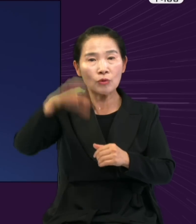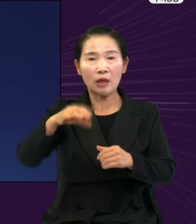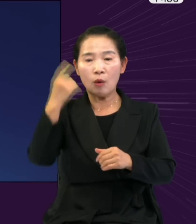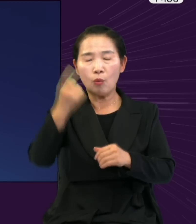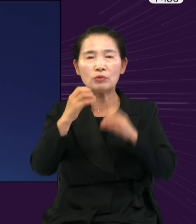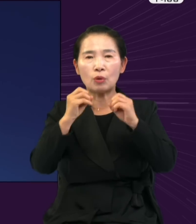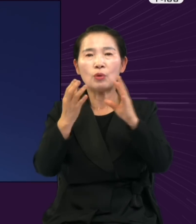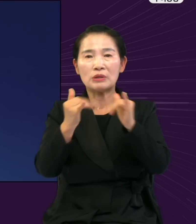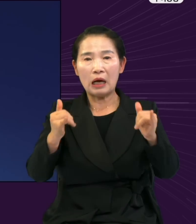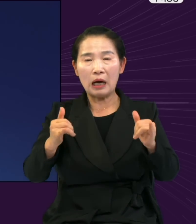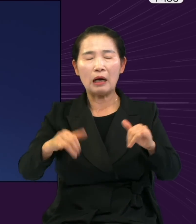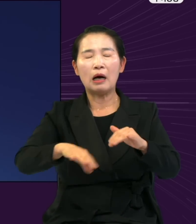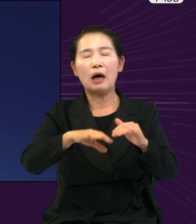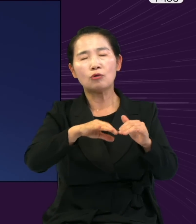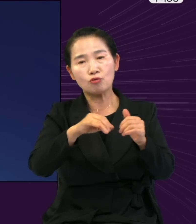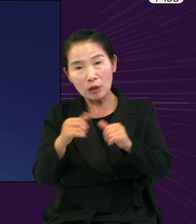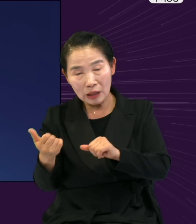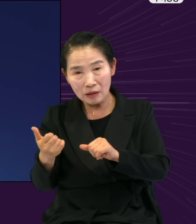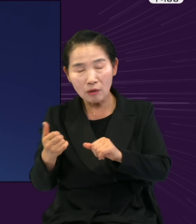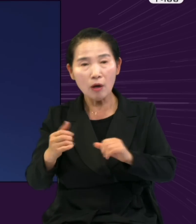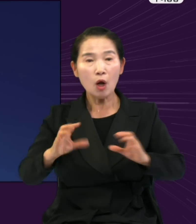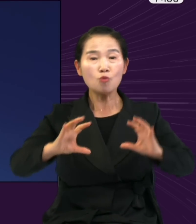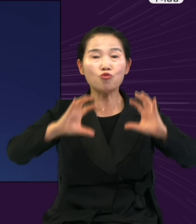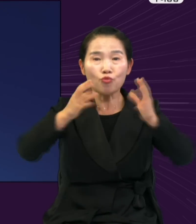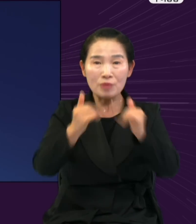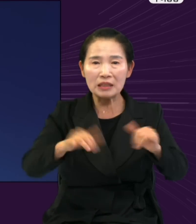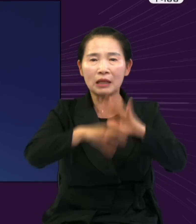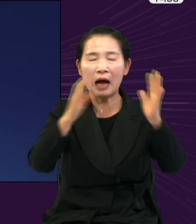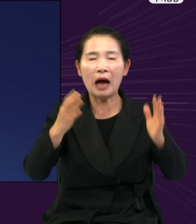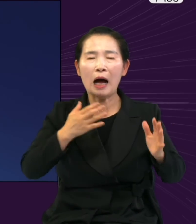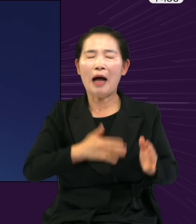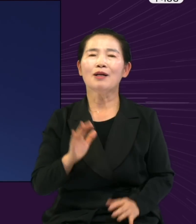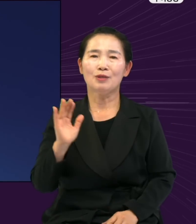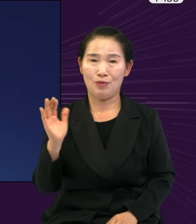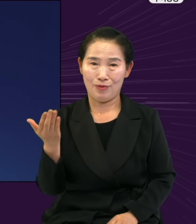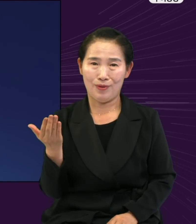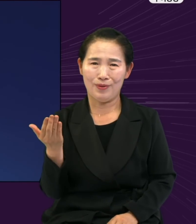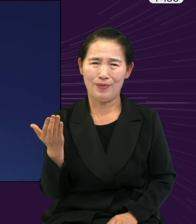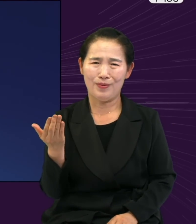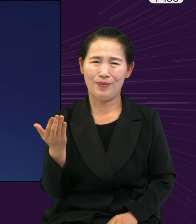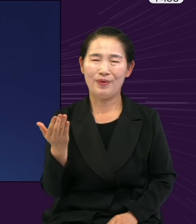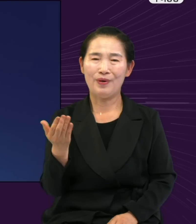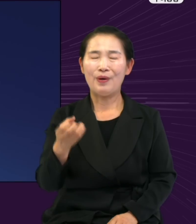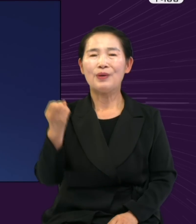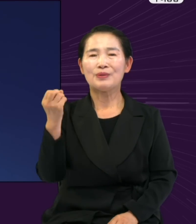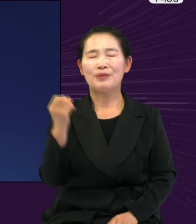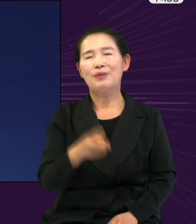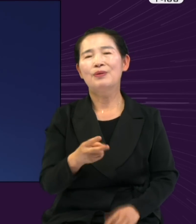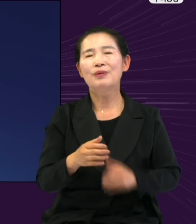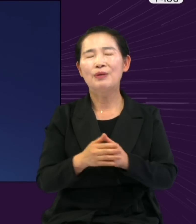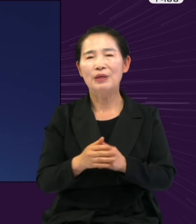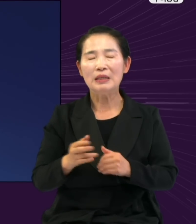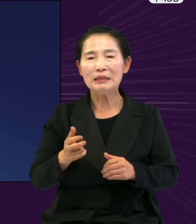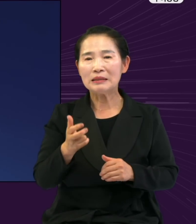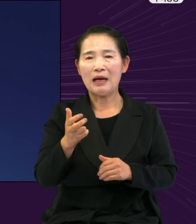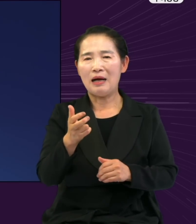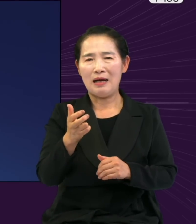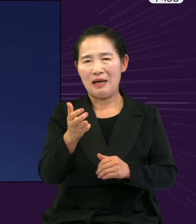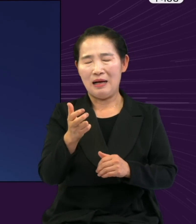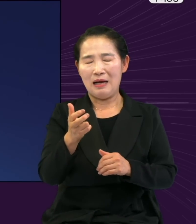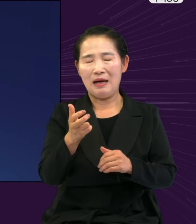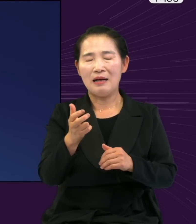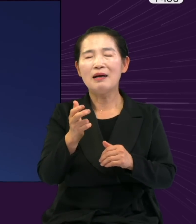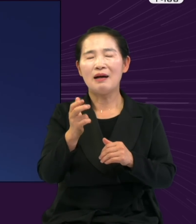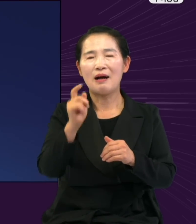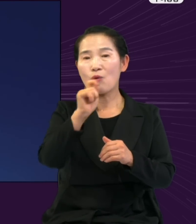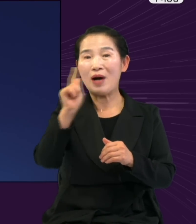다 알았습니다. 그리고 그가 그를 실은 차가 무덤을 향해 갈 때 길을 걷고